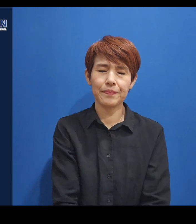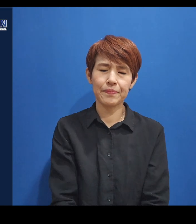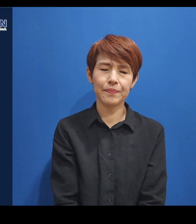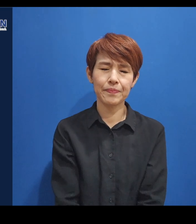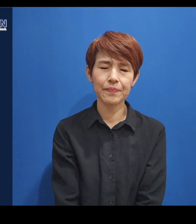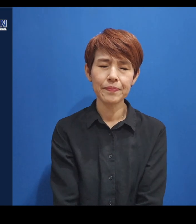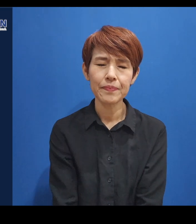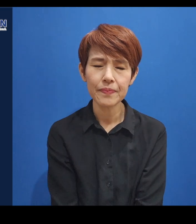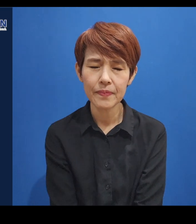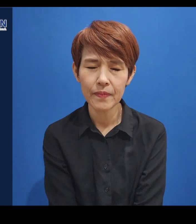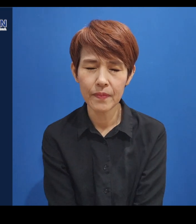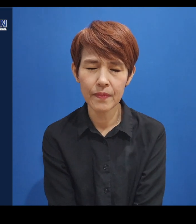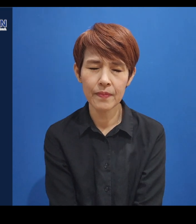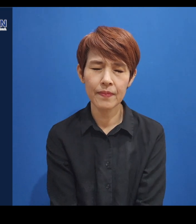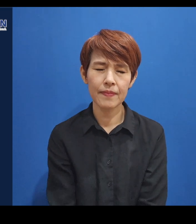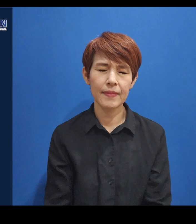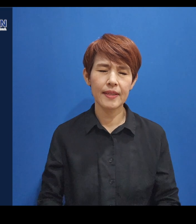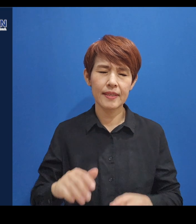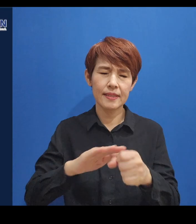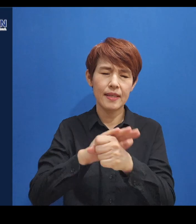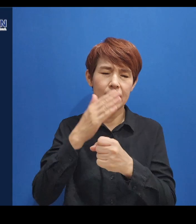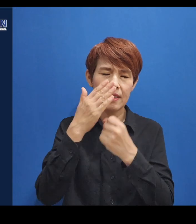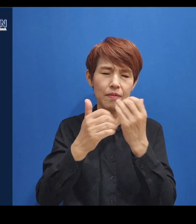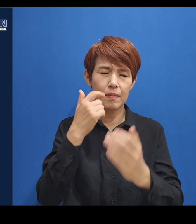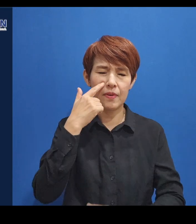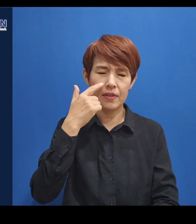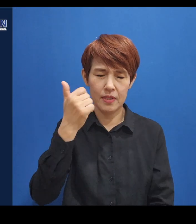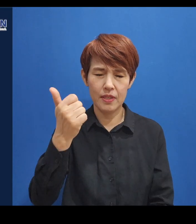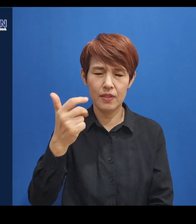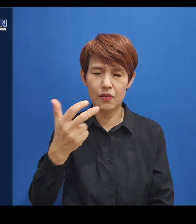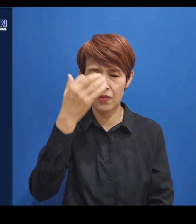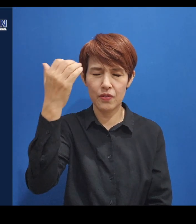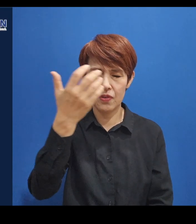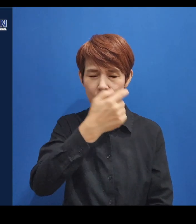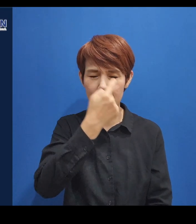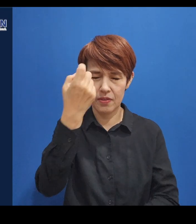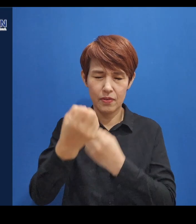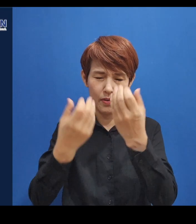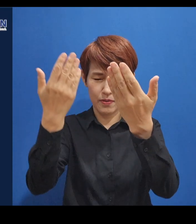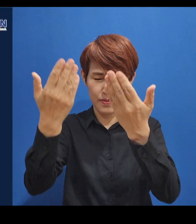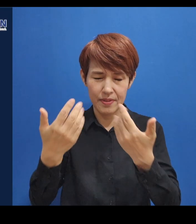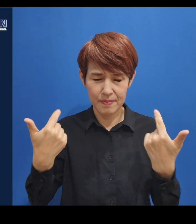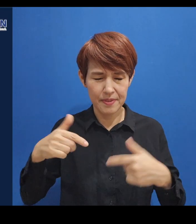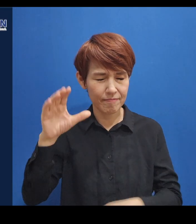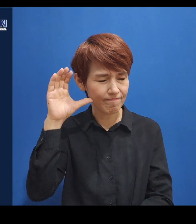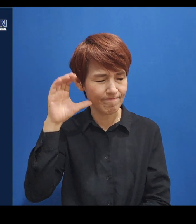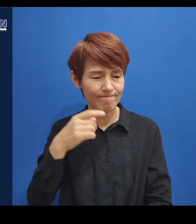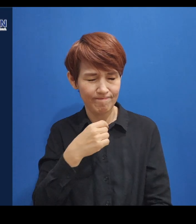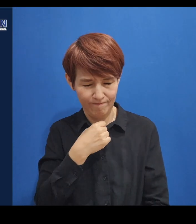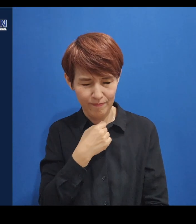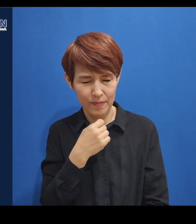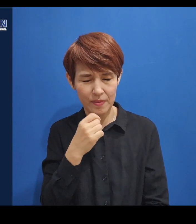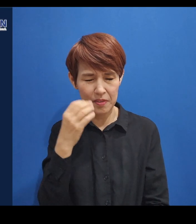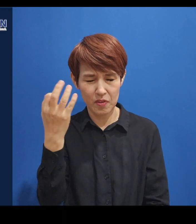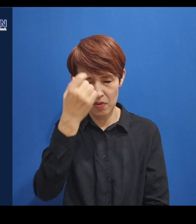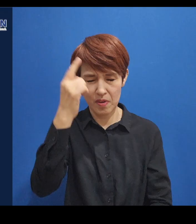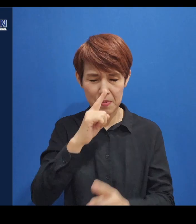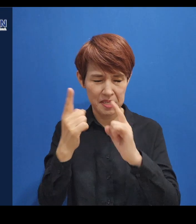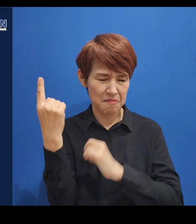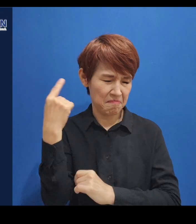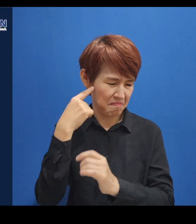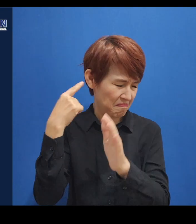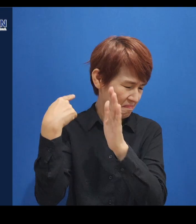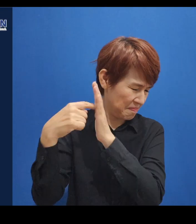사랑의 하나님 아버지, 성령의 증언해 주심을 내가 날마다 듣기 원합니다. 이 말씀 듣지 않다가 내가